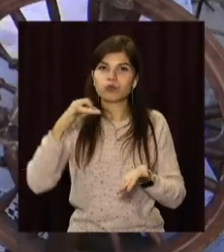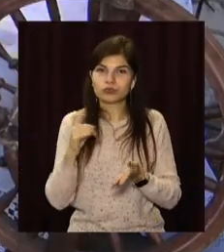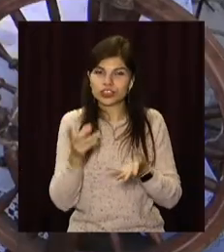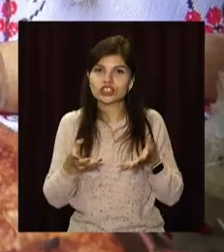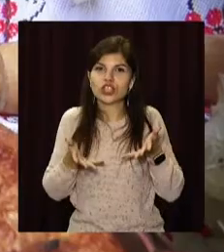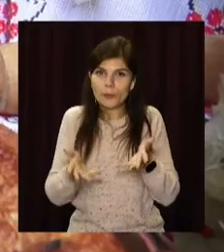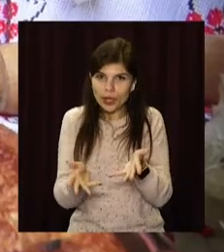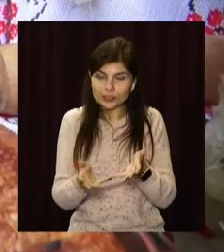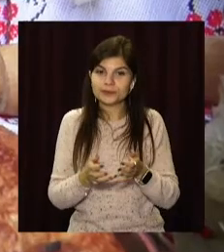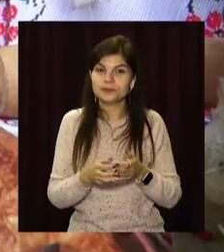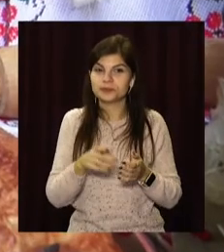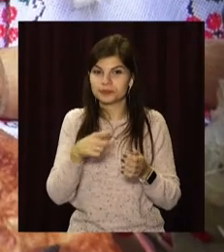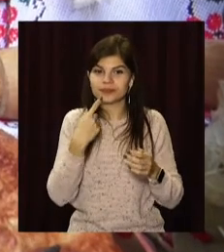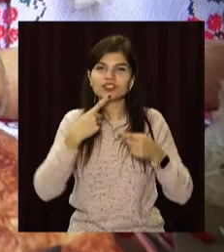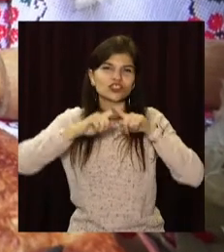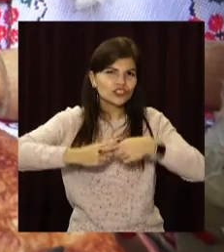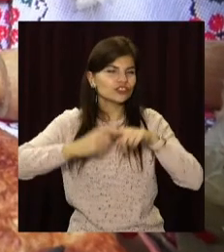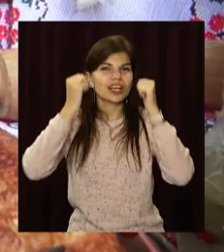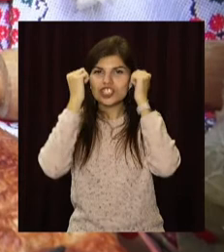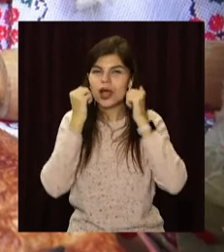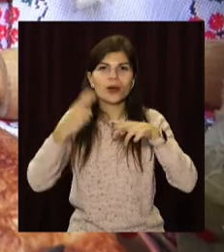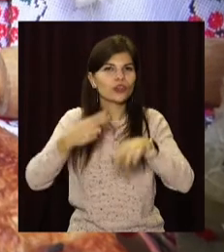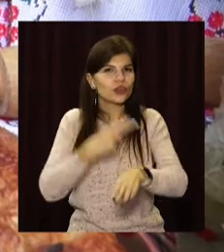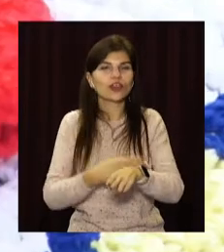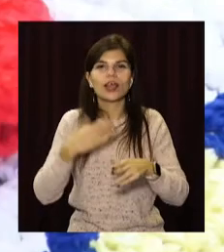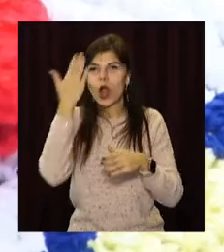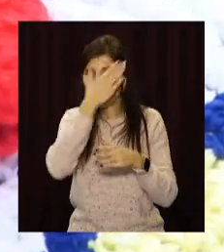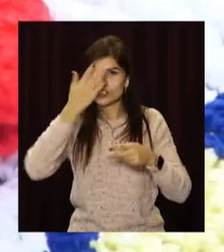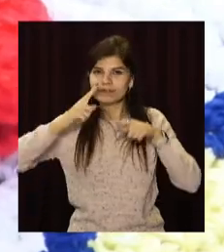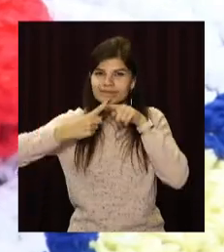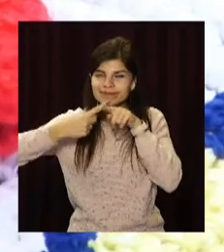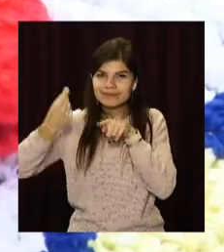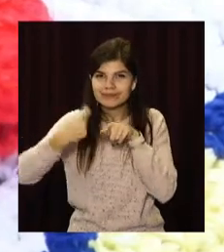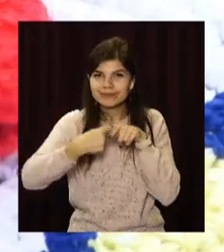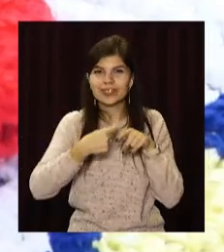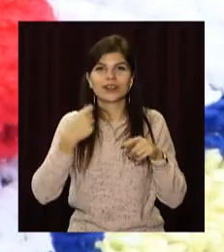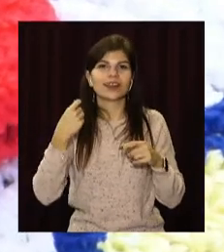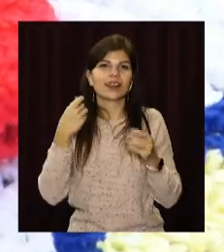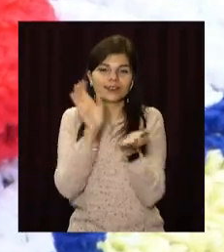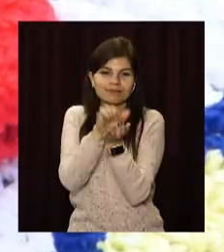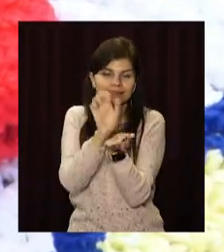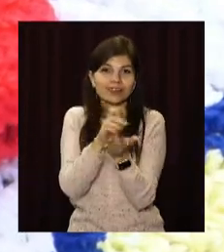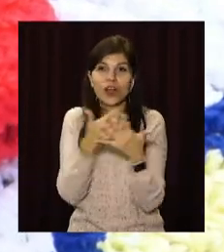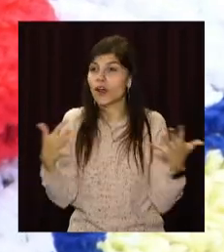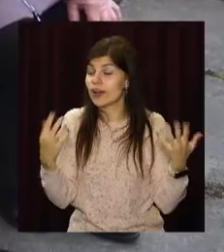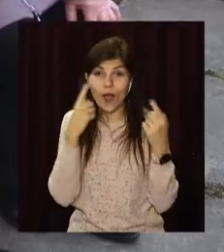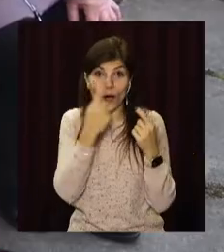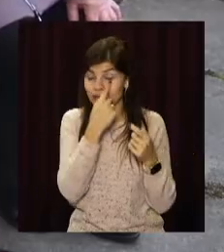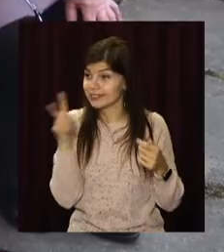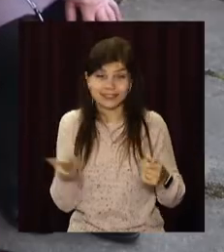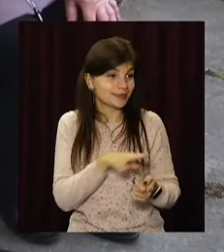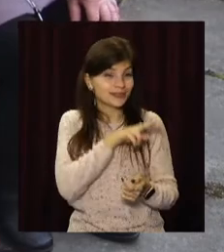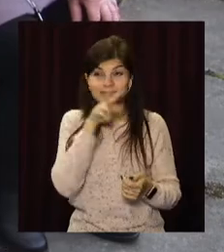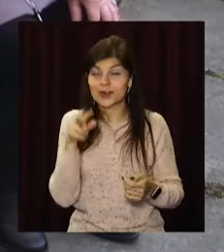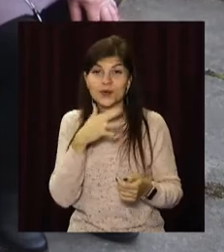теж дивують. Від поробок, в'язаних шапочок, шкарпеток, вишитих рушників, розписаних дощечок та шкатулок очі розбігаються. Ніна